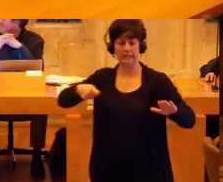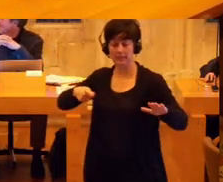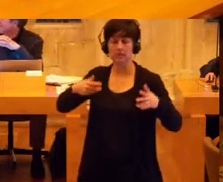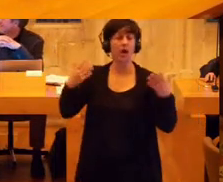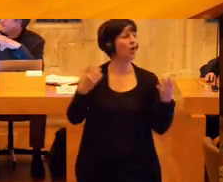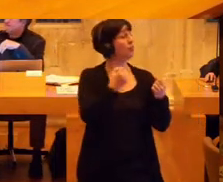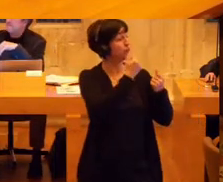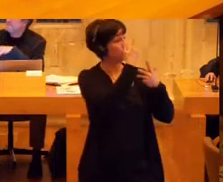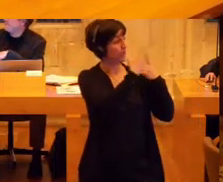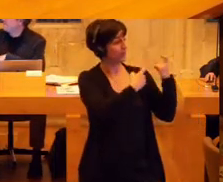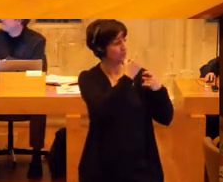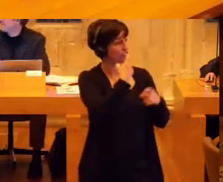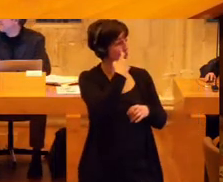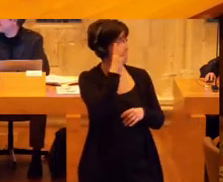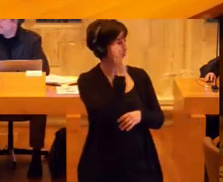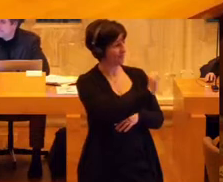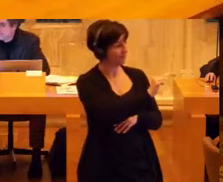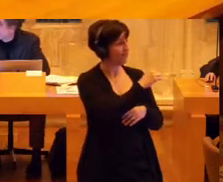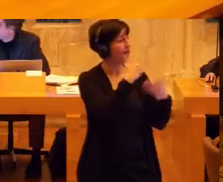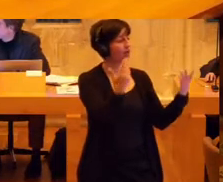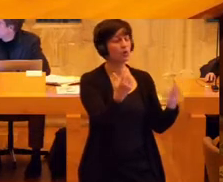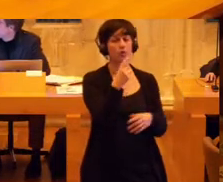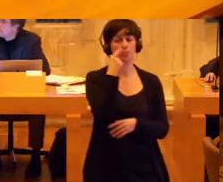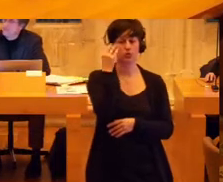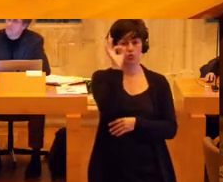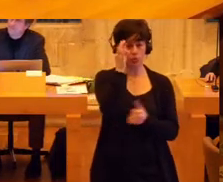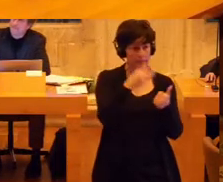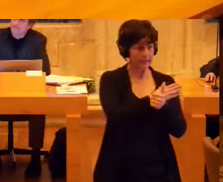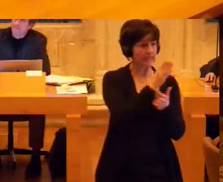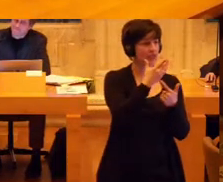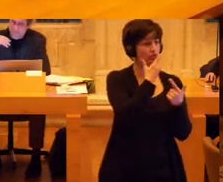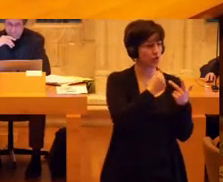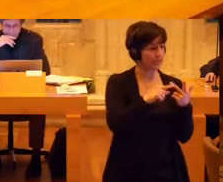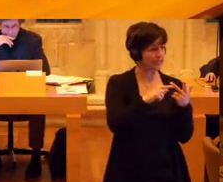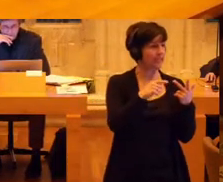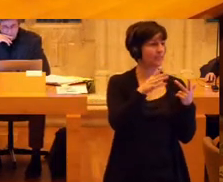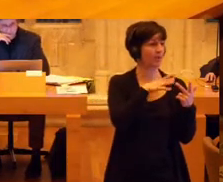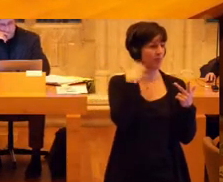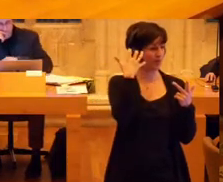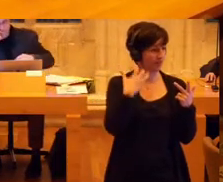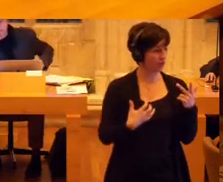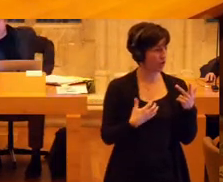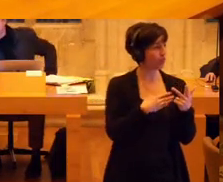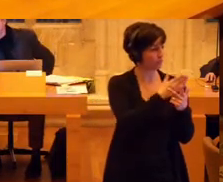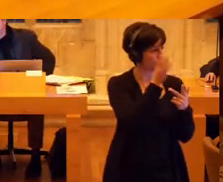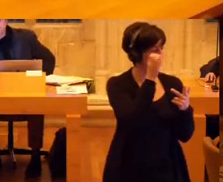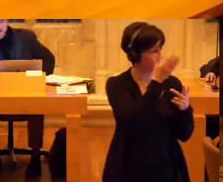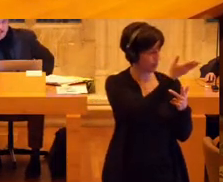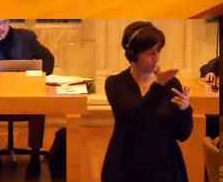questions. Alors, Xavier Lecoutour, Francis Joly, Béatrice Ovnagnan, allez-y.